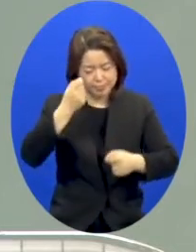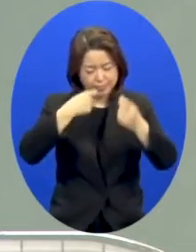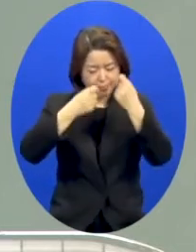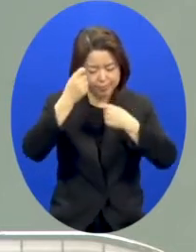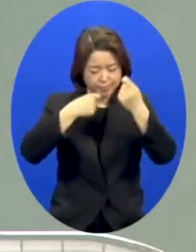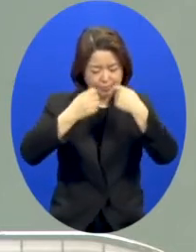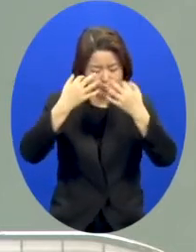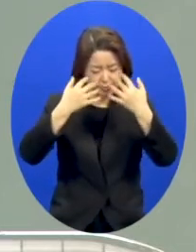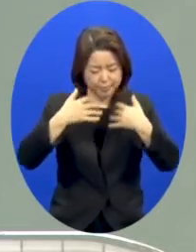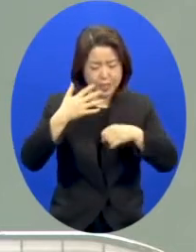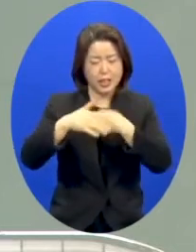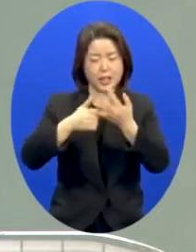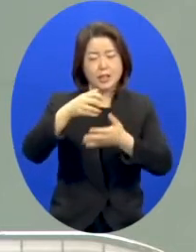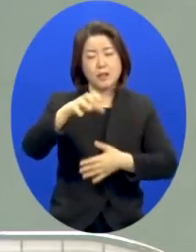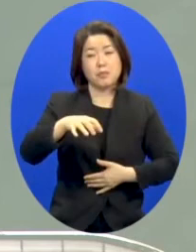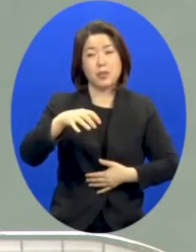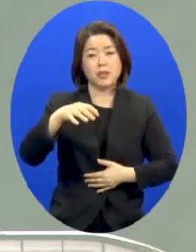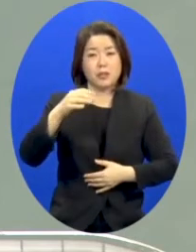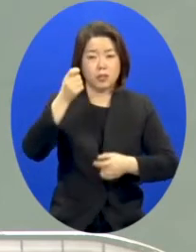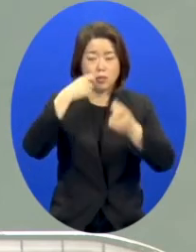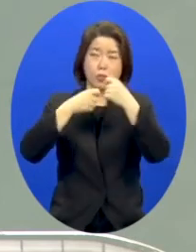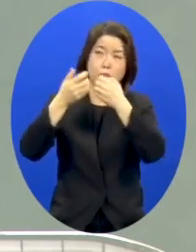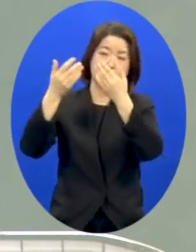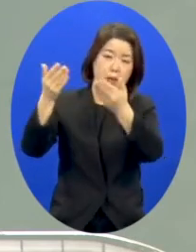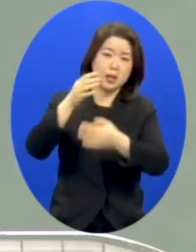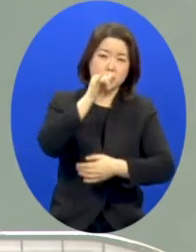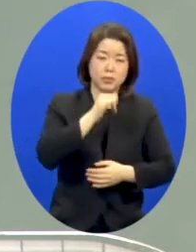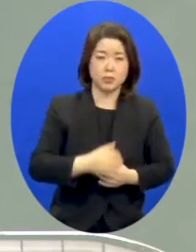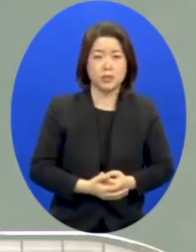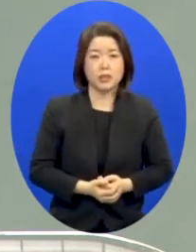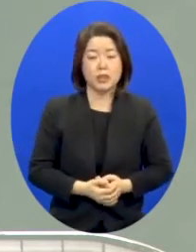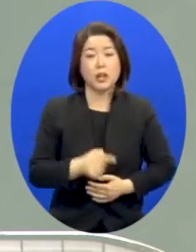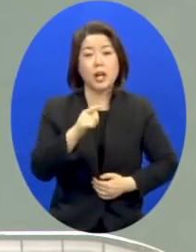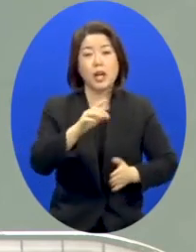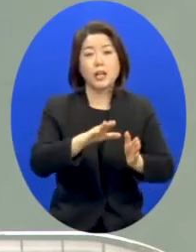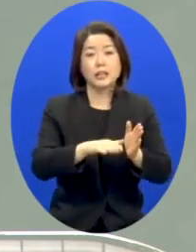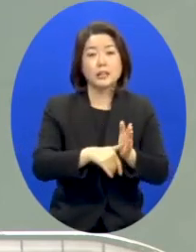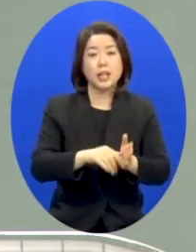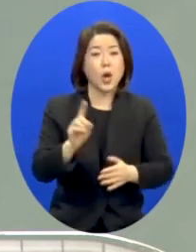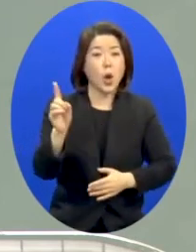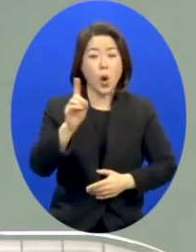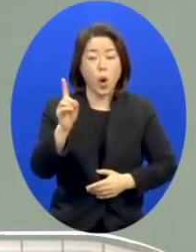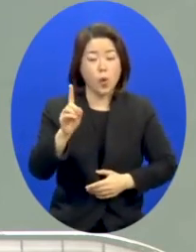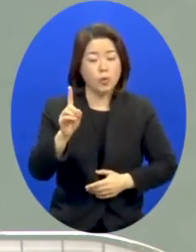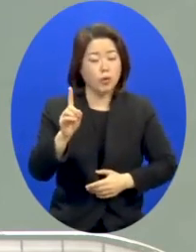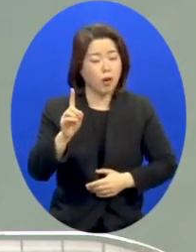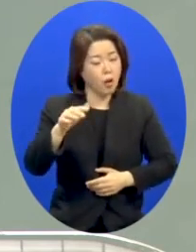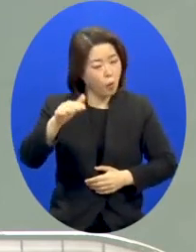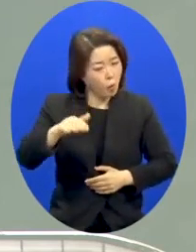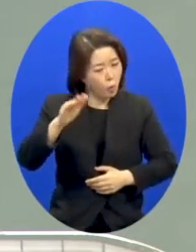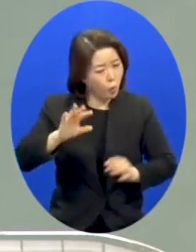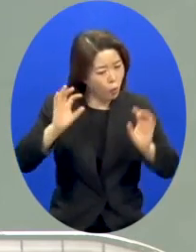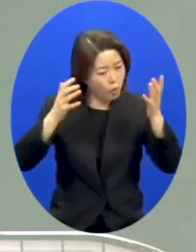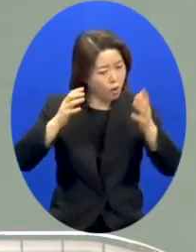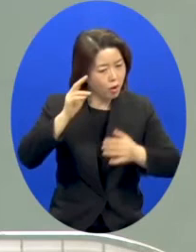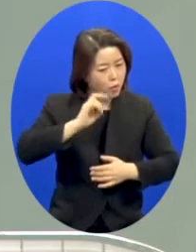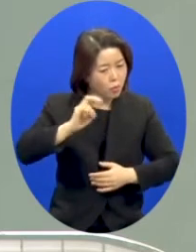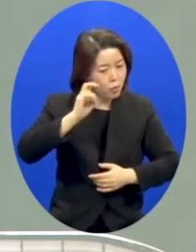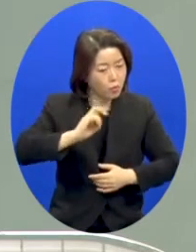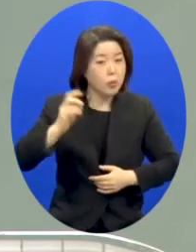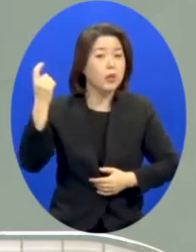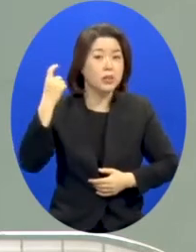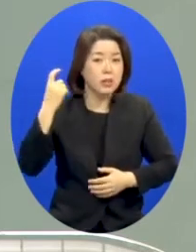하나님 앞에 울었습니다 그때 어디선가 어린 아이들의 노래 소리가 들렸어 가사가